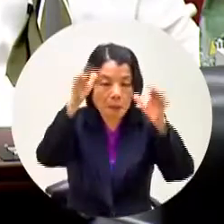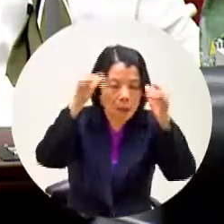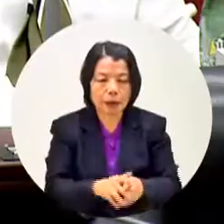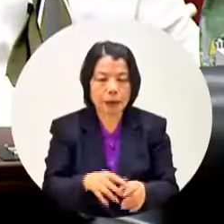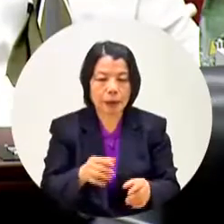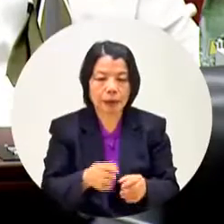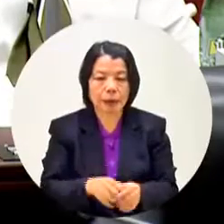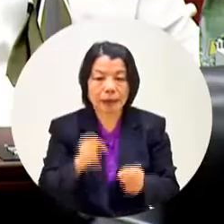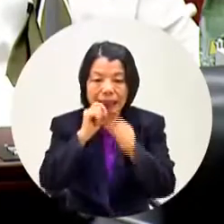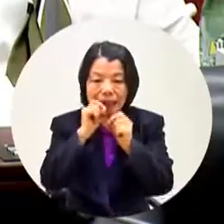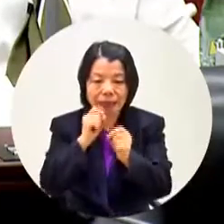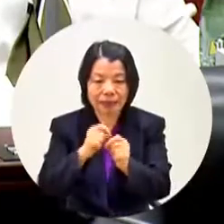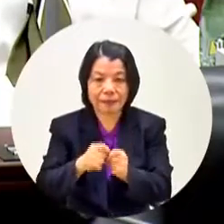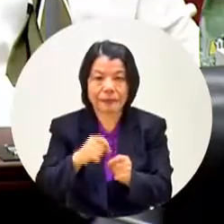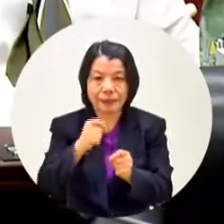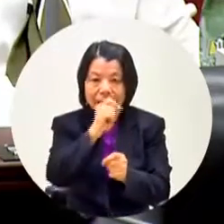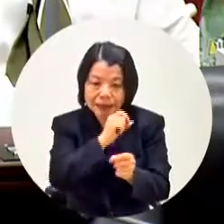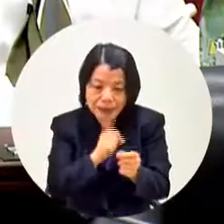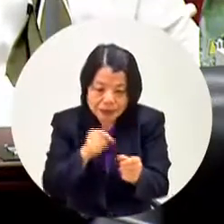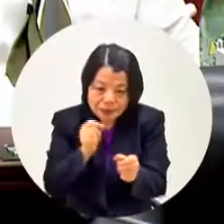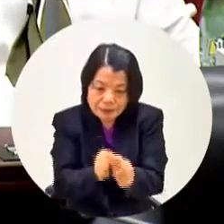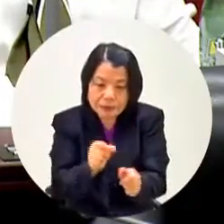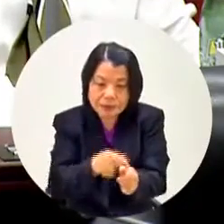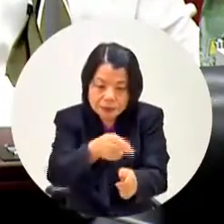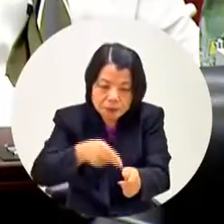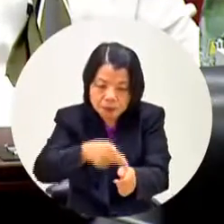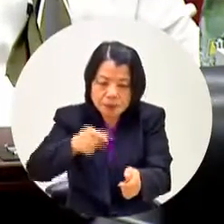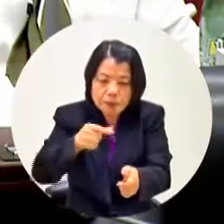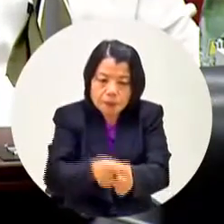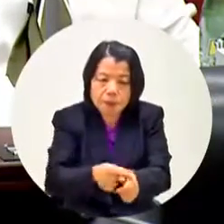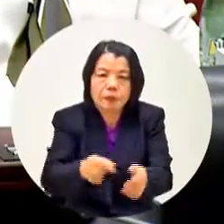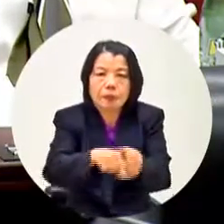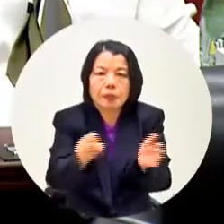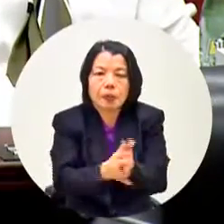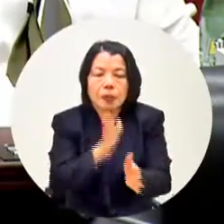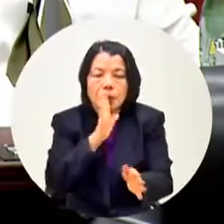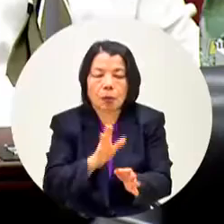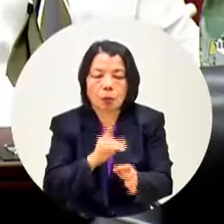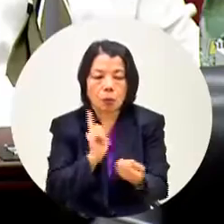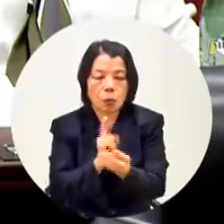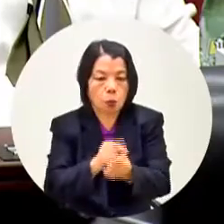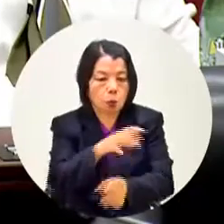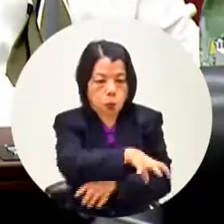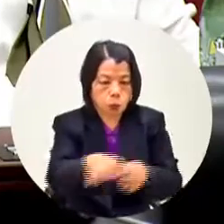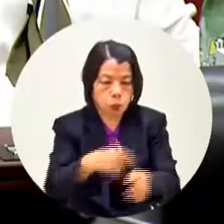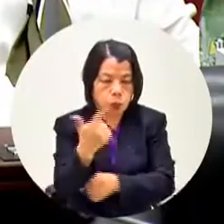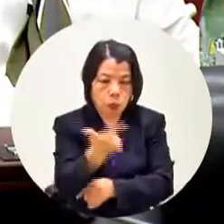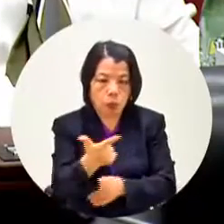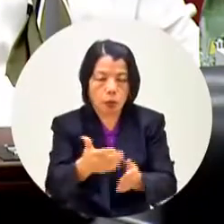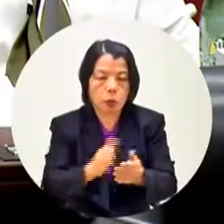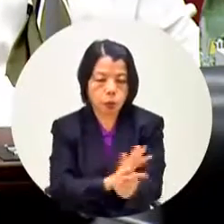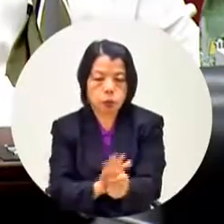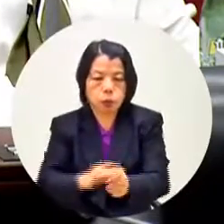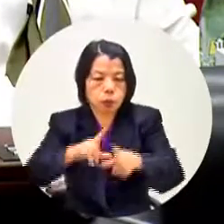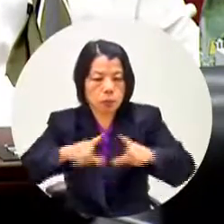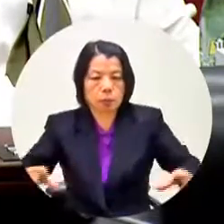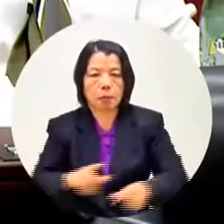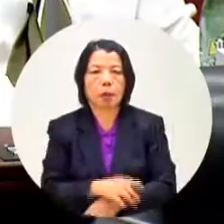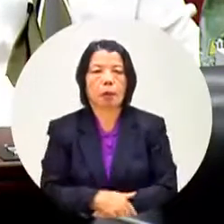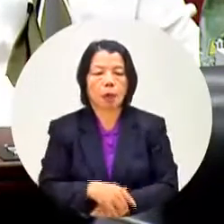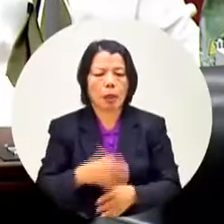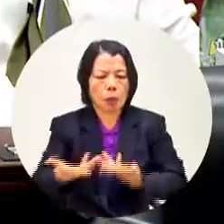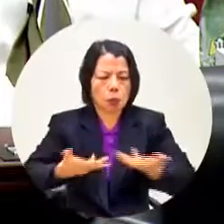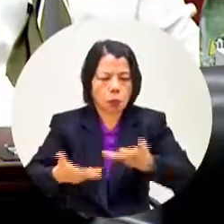享爱妈他们对我们社会的贡献。好，那也是本席啊，哈，在接触这